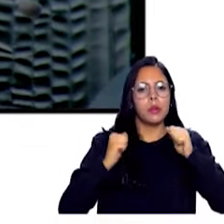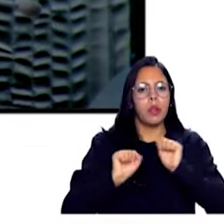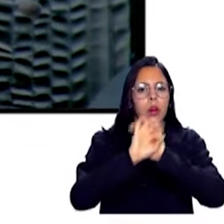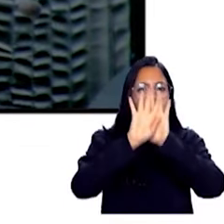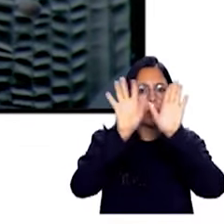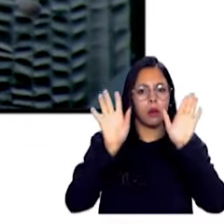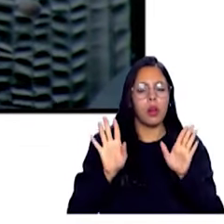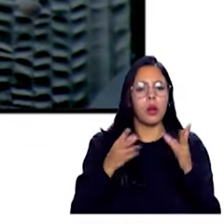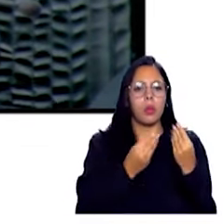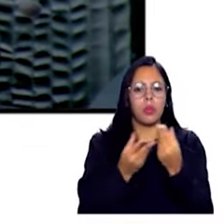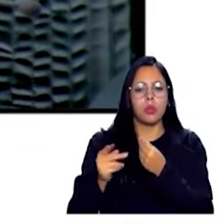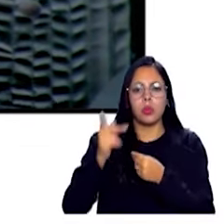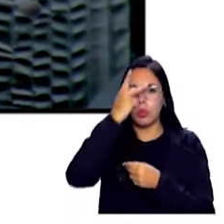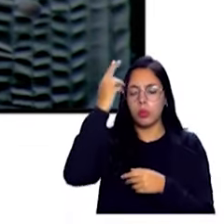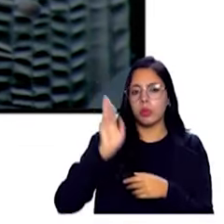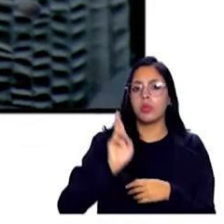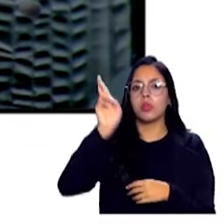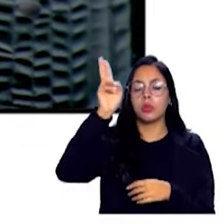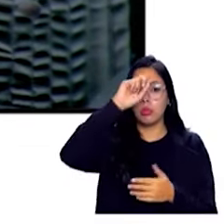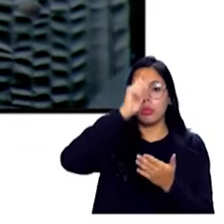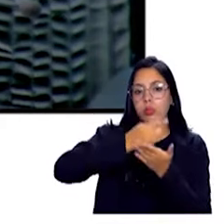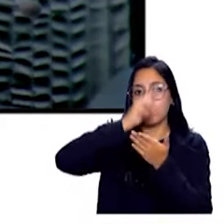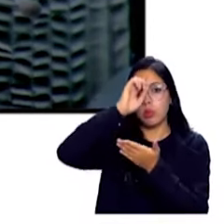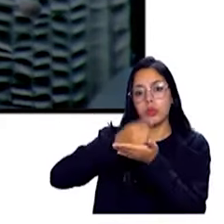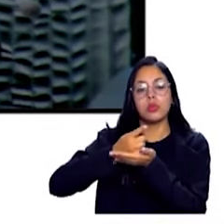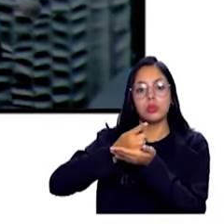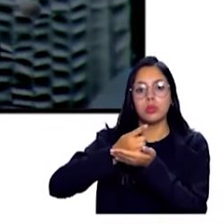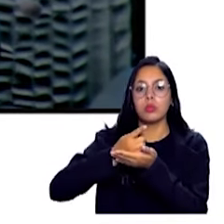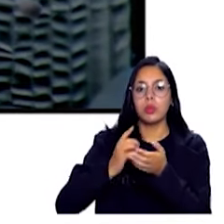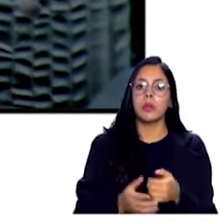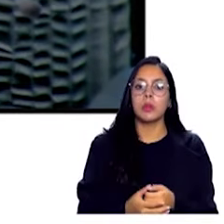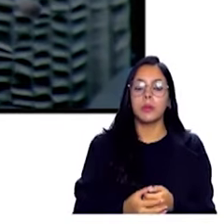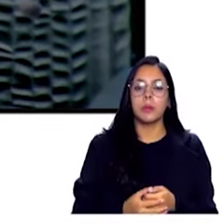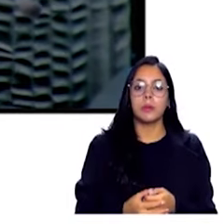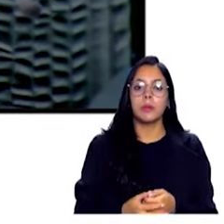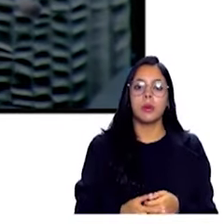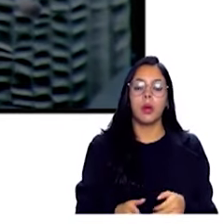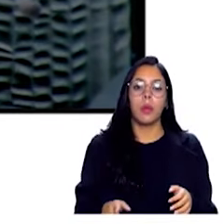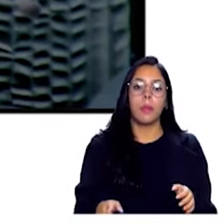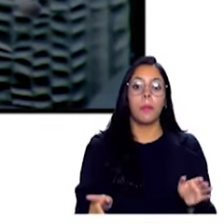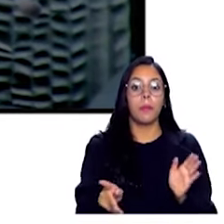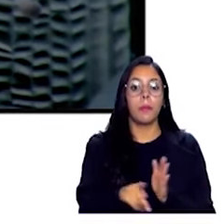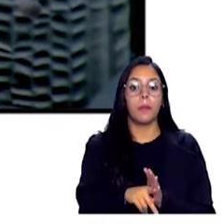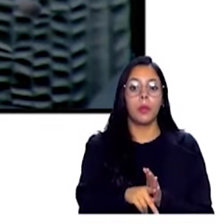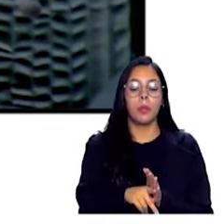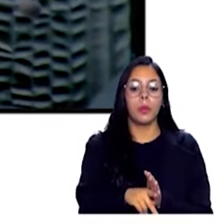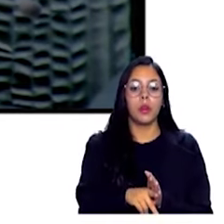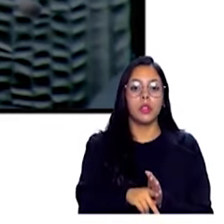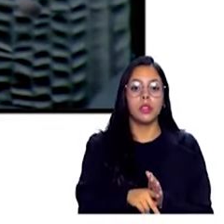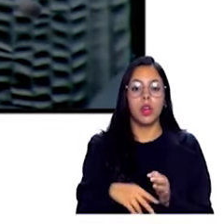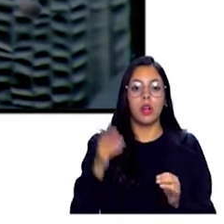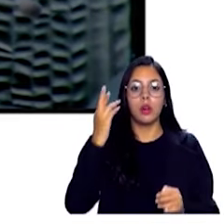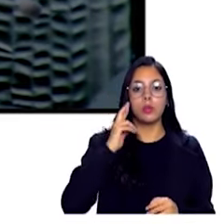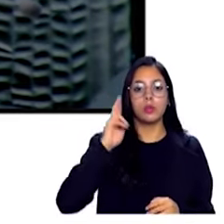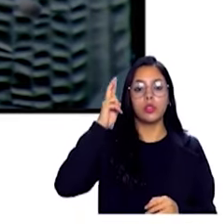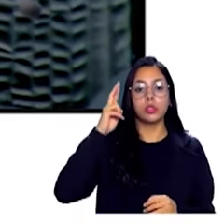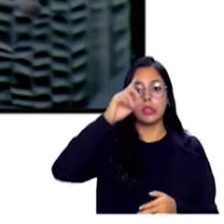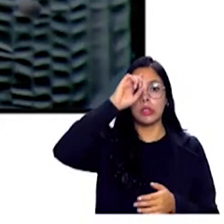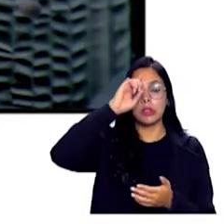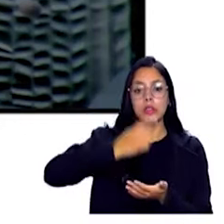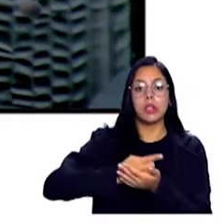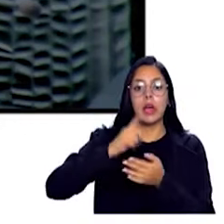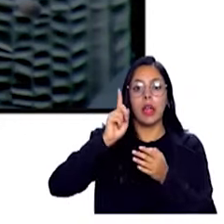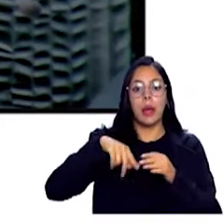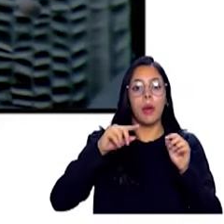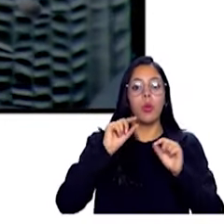Raison d'autorité mais par l'autorité de ces raisons ET je terminer en vous disant que la réforme la